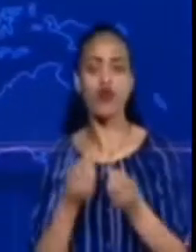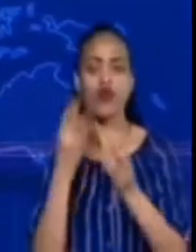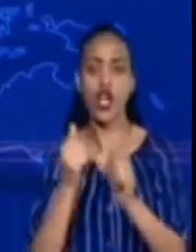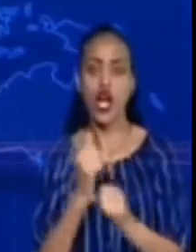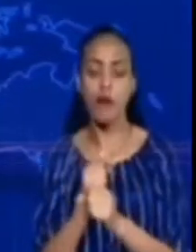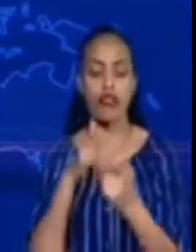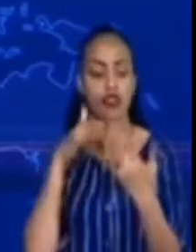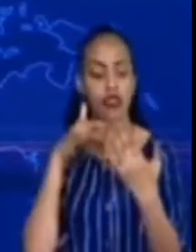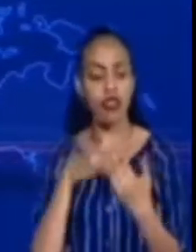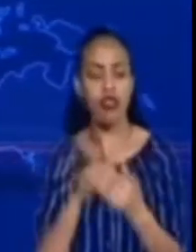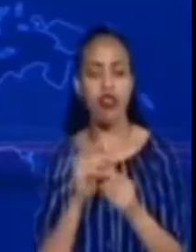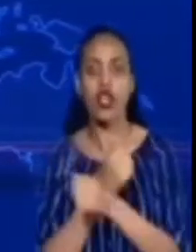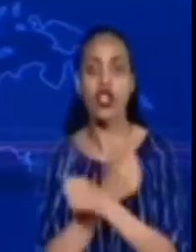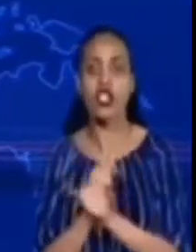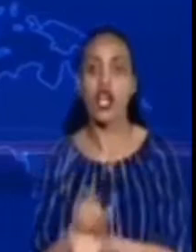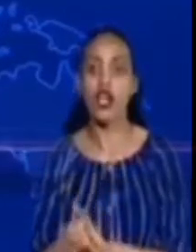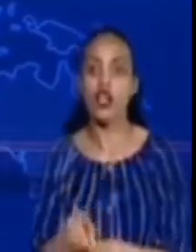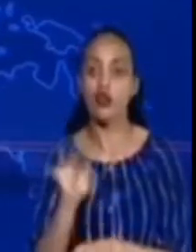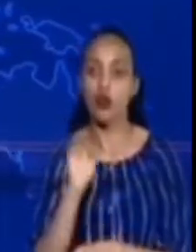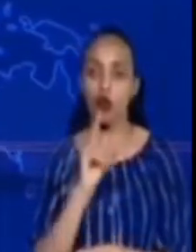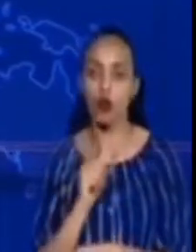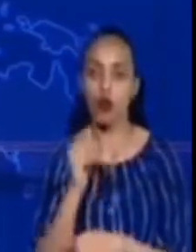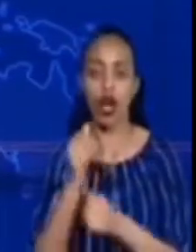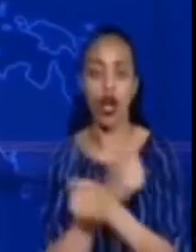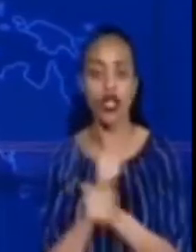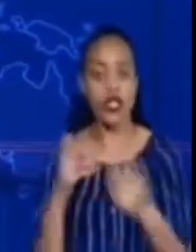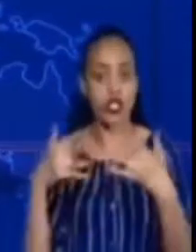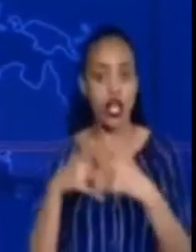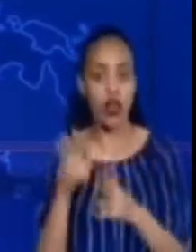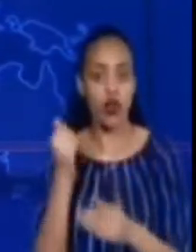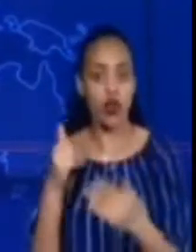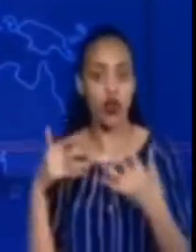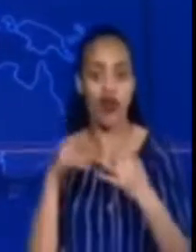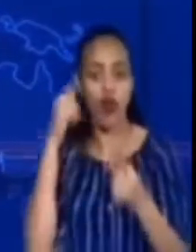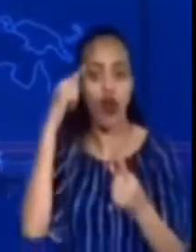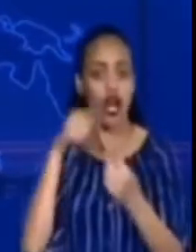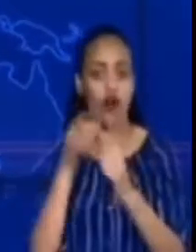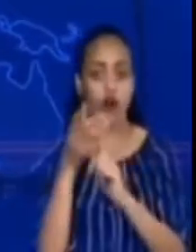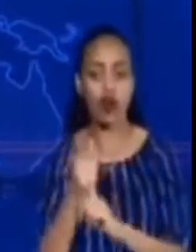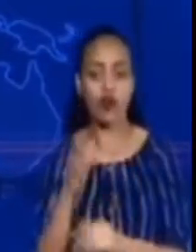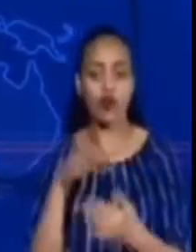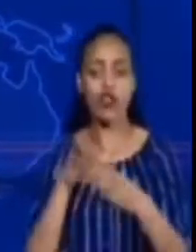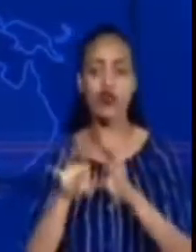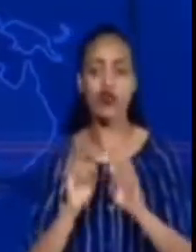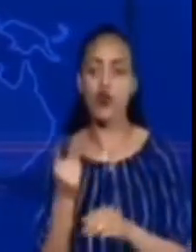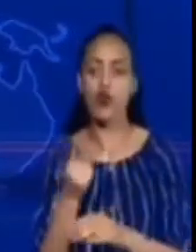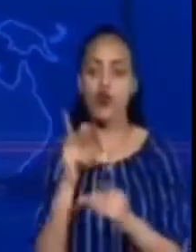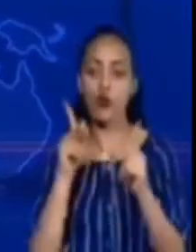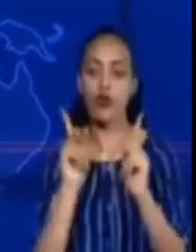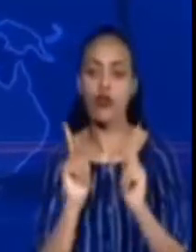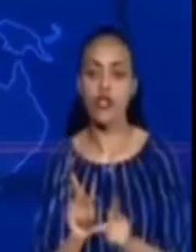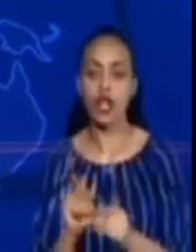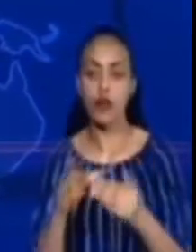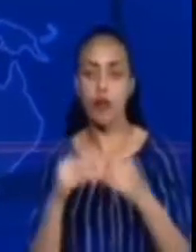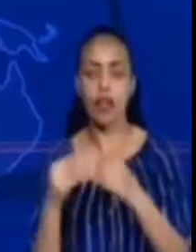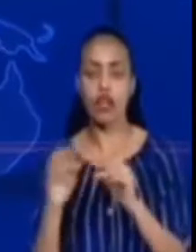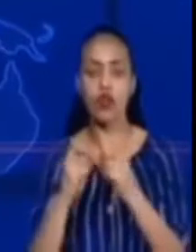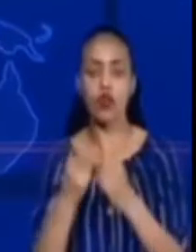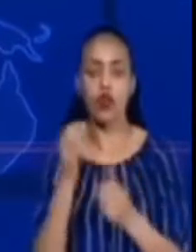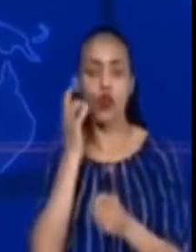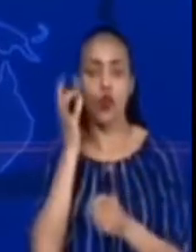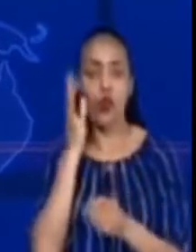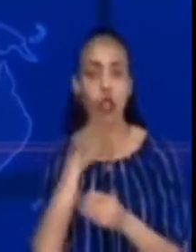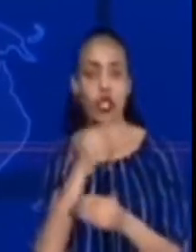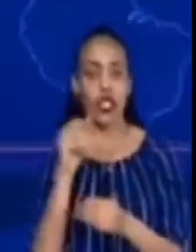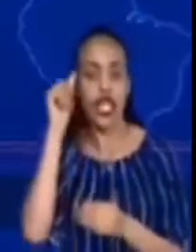ቂጥ መላስ ጥሩ አይደለም ቂጥ አይላስ አንተ አትላስ ቂጥ የዘመድ ቂጥ አትላስ ጥሩ አይደለም ይነግርሃለሁ